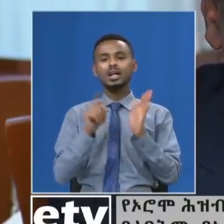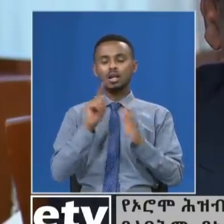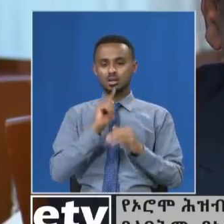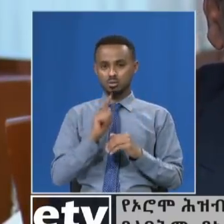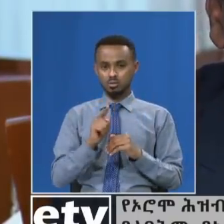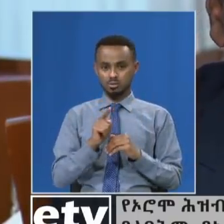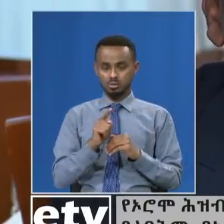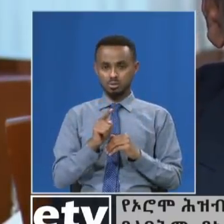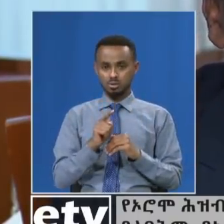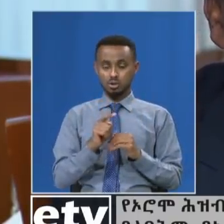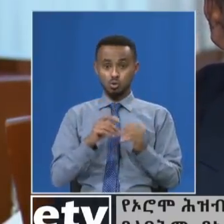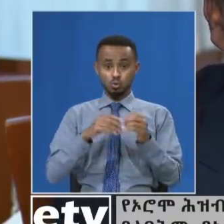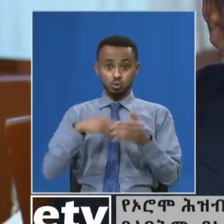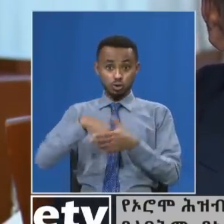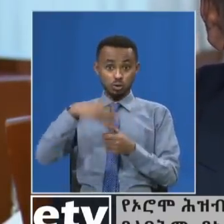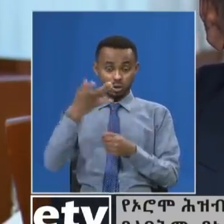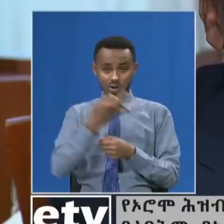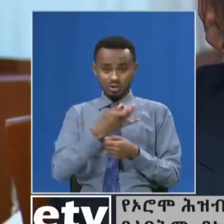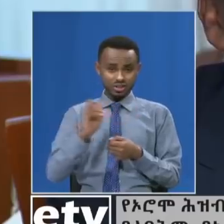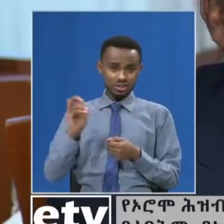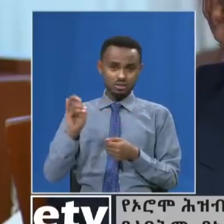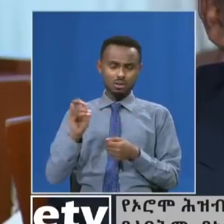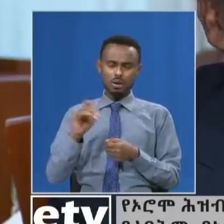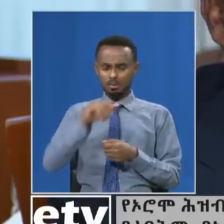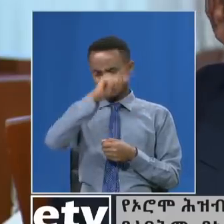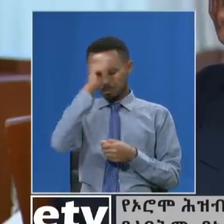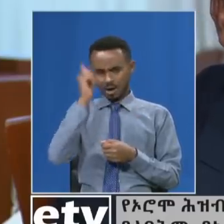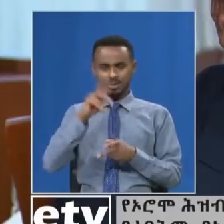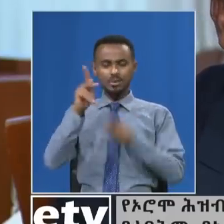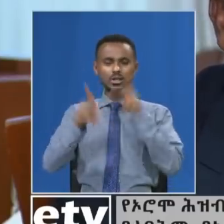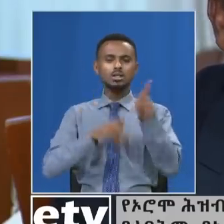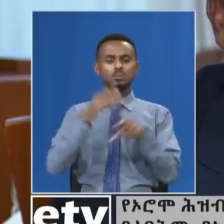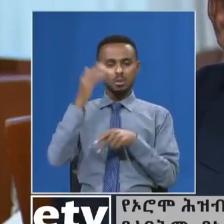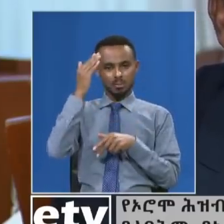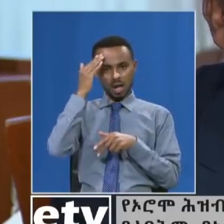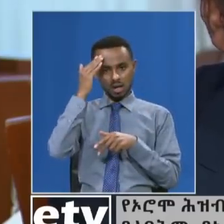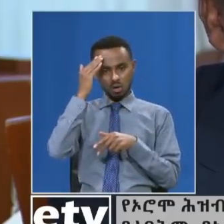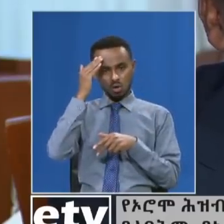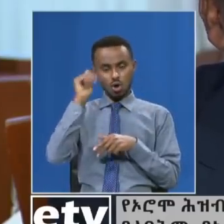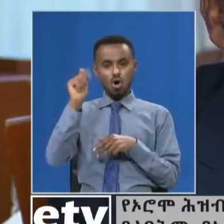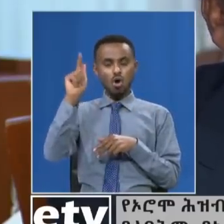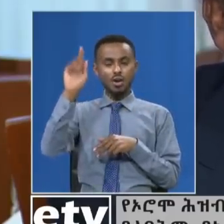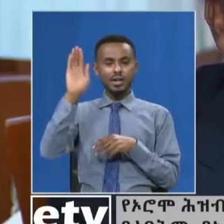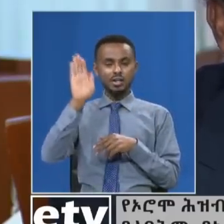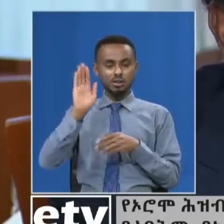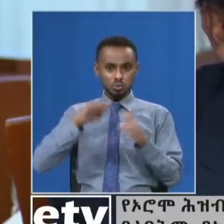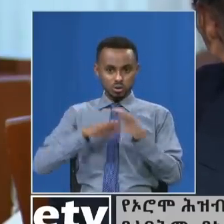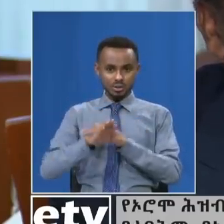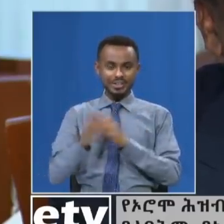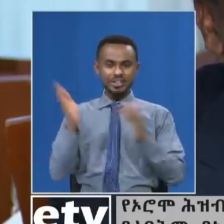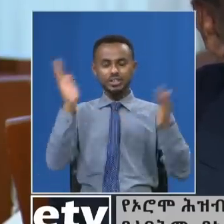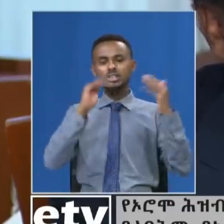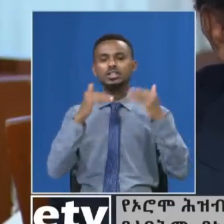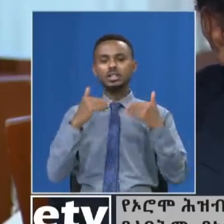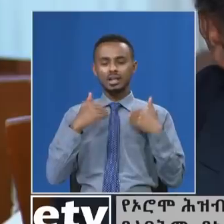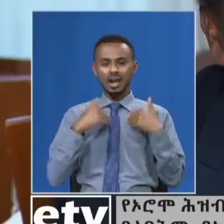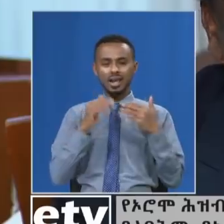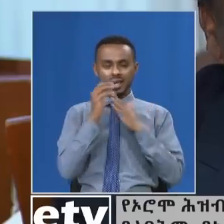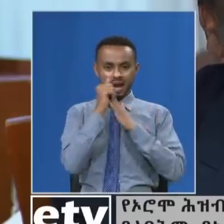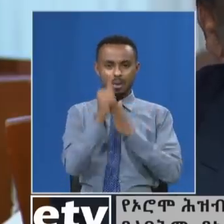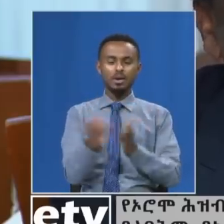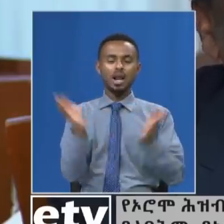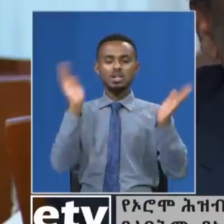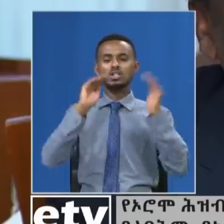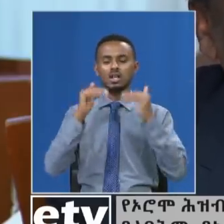የተገለጸው ደጅ የወጣው እንጂ ማንም ህዝብ የሚያውቀው ኦነግ ውስጥ ችግር እንዳለ፣ የአመራር